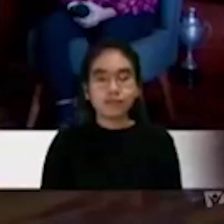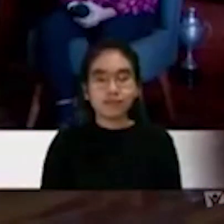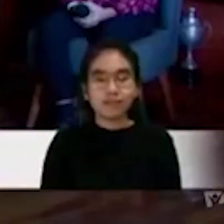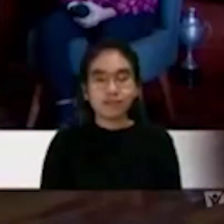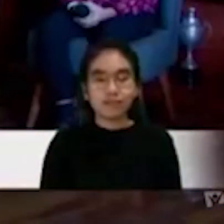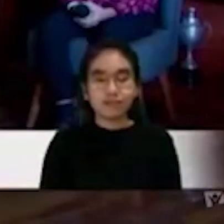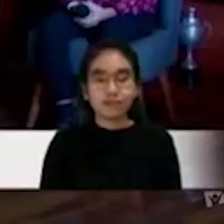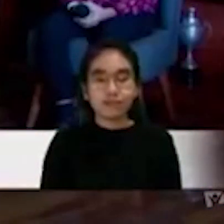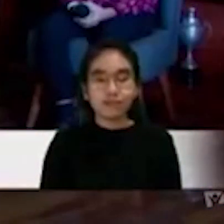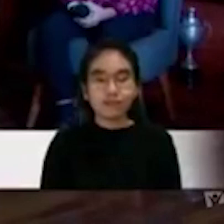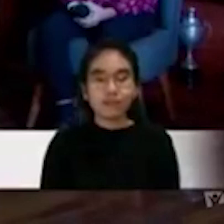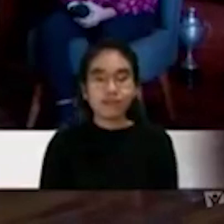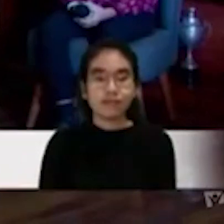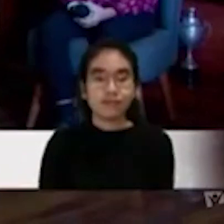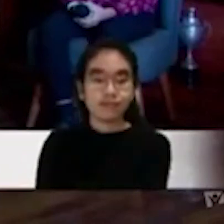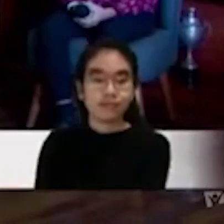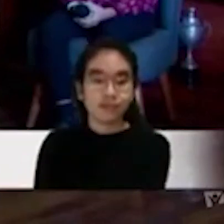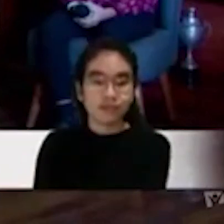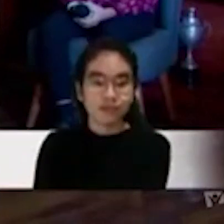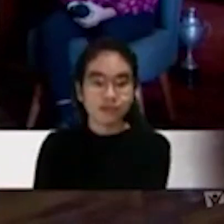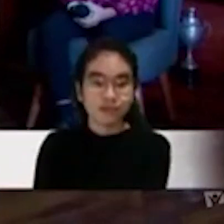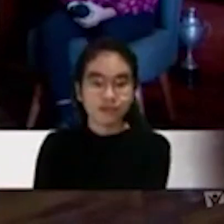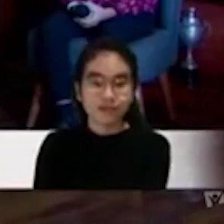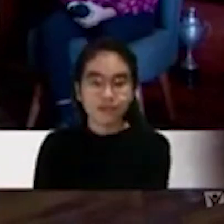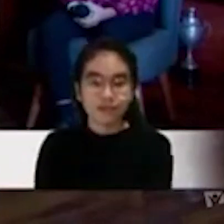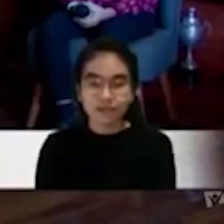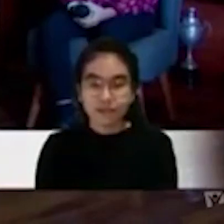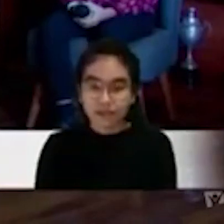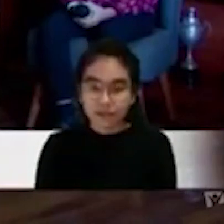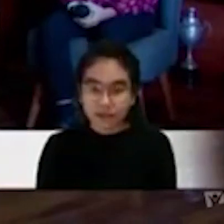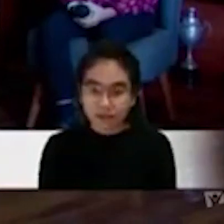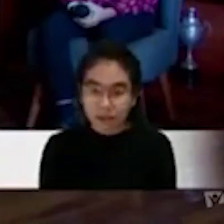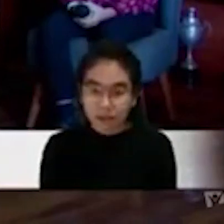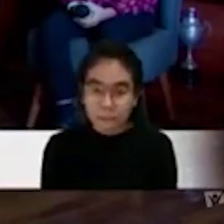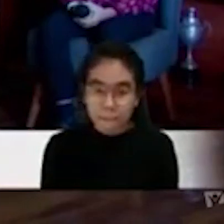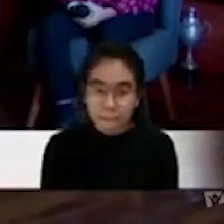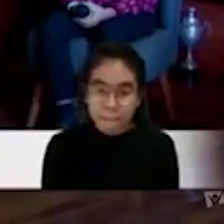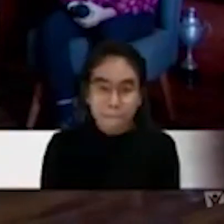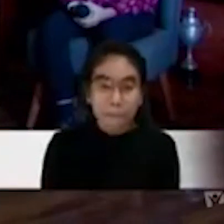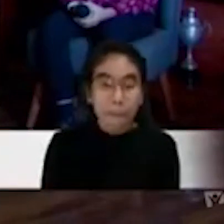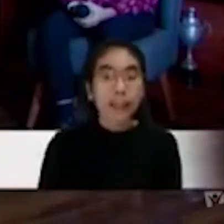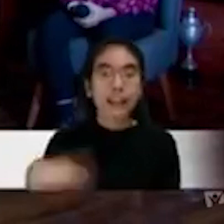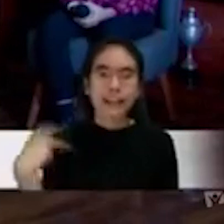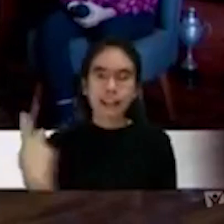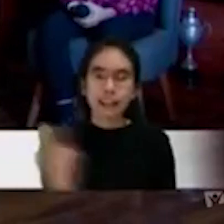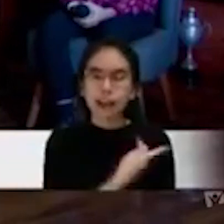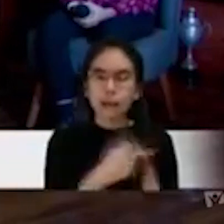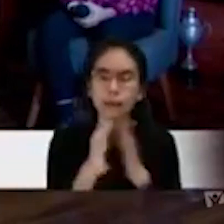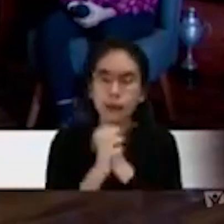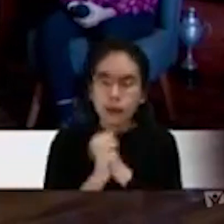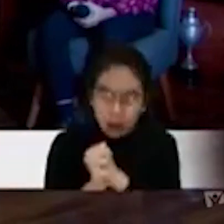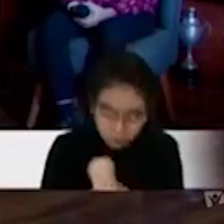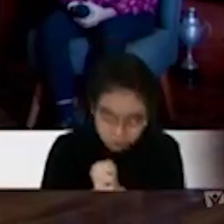Tiba saatnya kita akan bersekutu dalam doa pasti saat ini. Doa akan